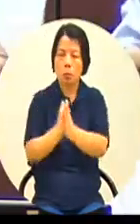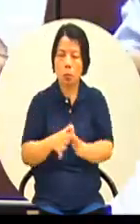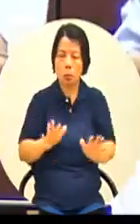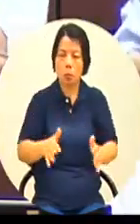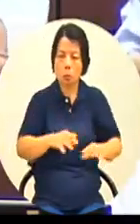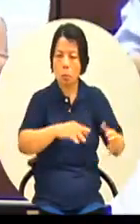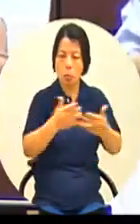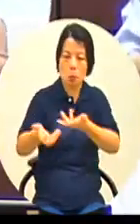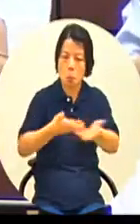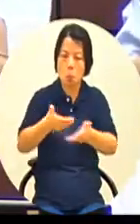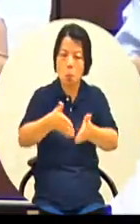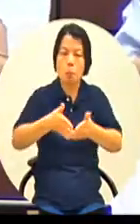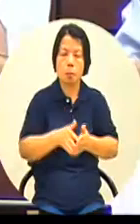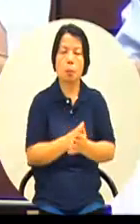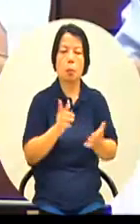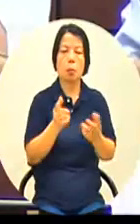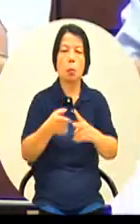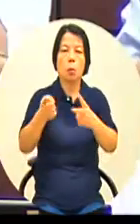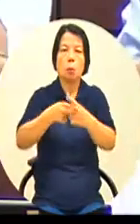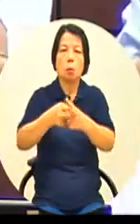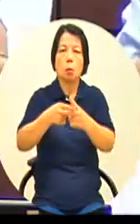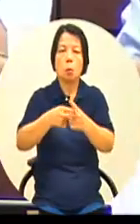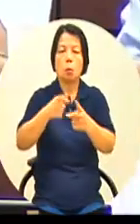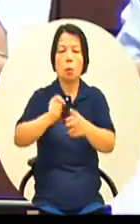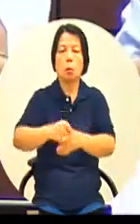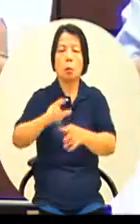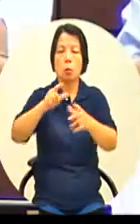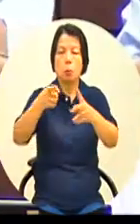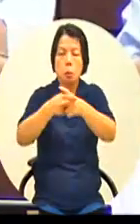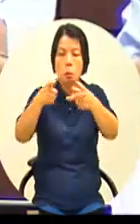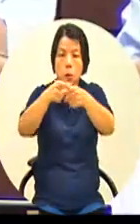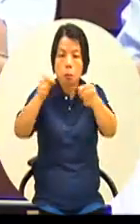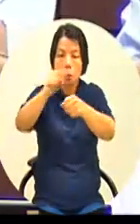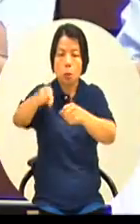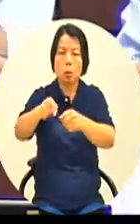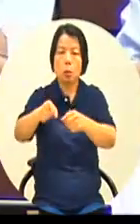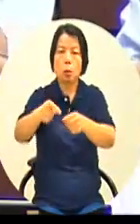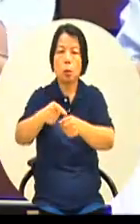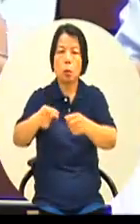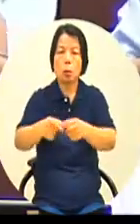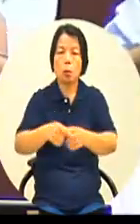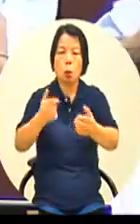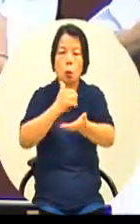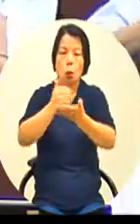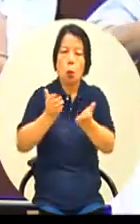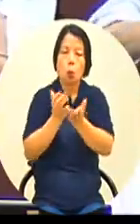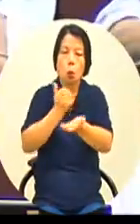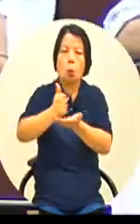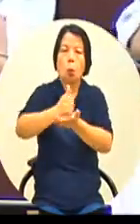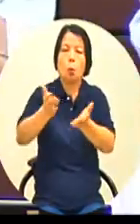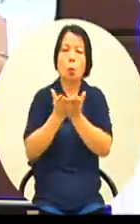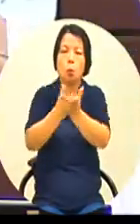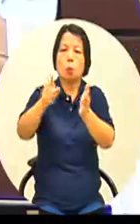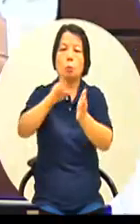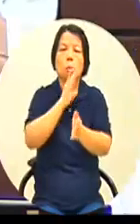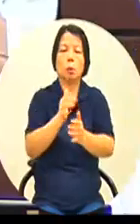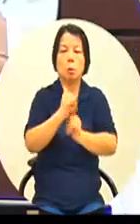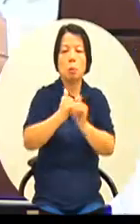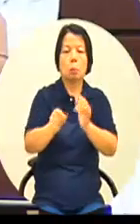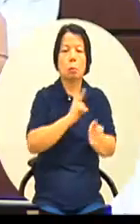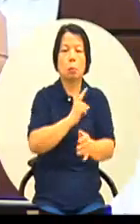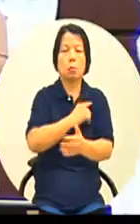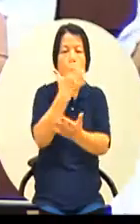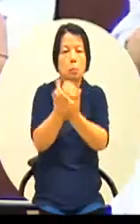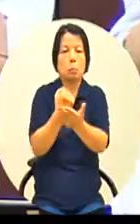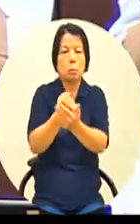多的沟通。这个跟小樽运河是一个很不一样的地方，因为小樽运河这个所在一起由居民自发性的去保存，所